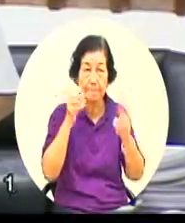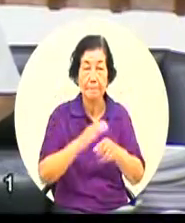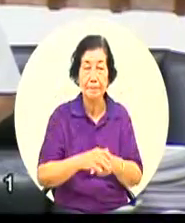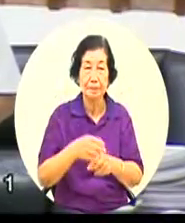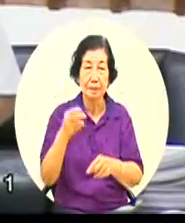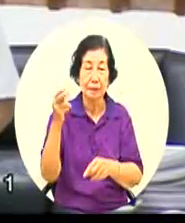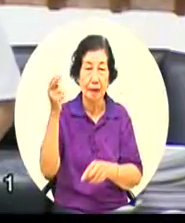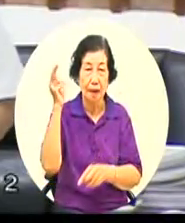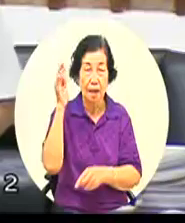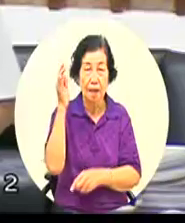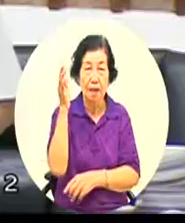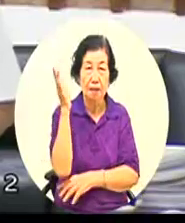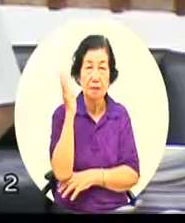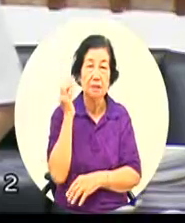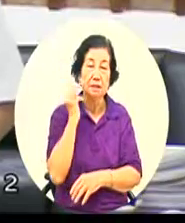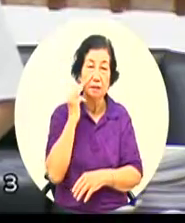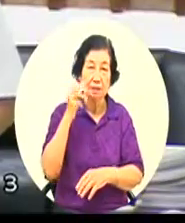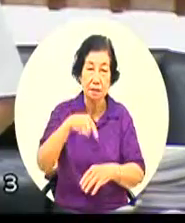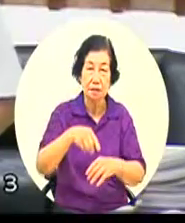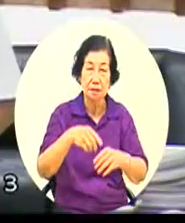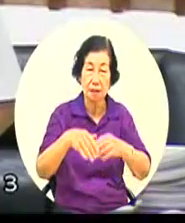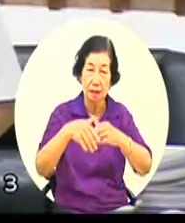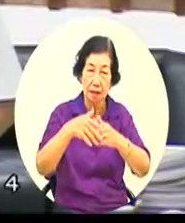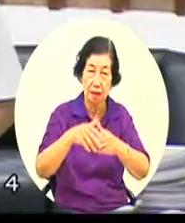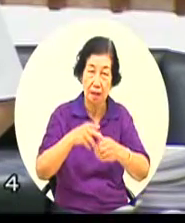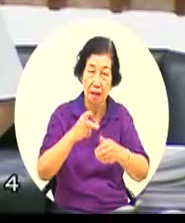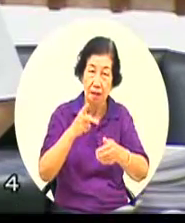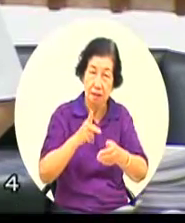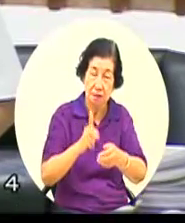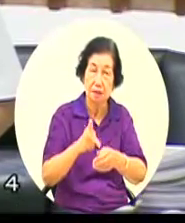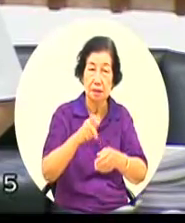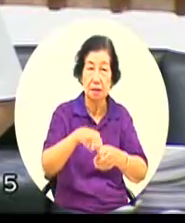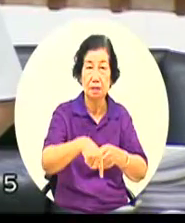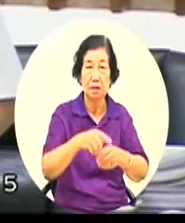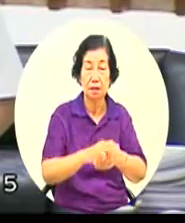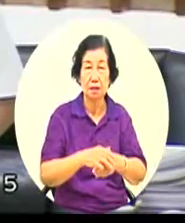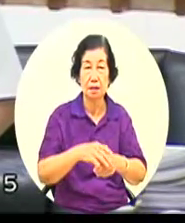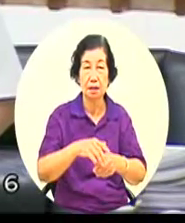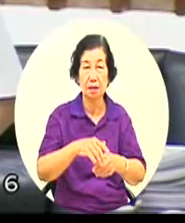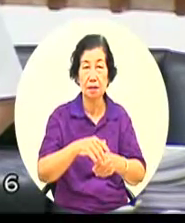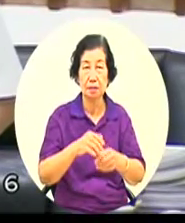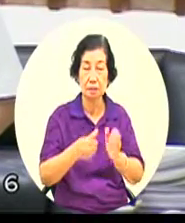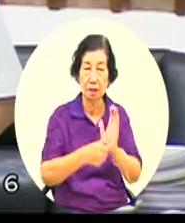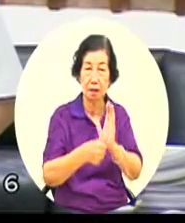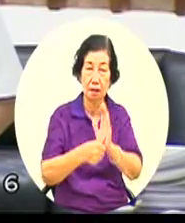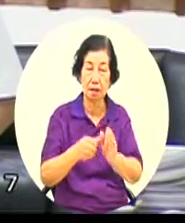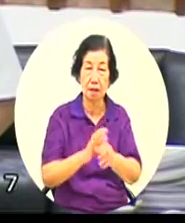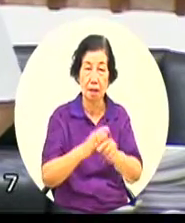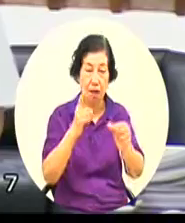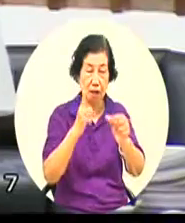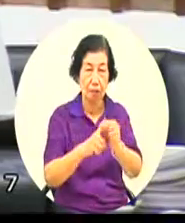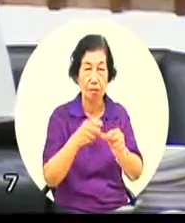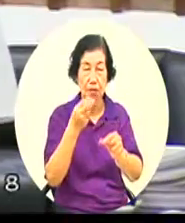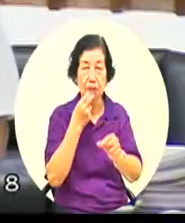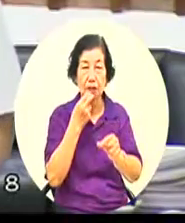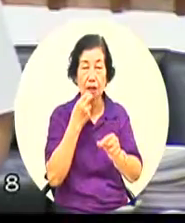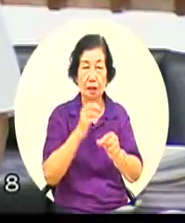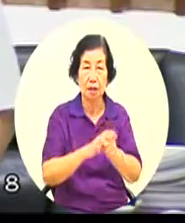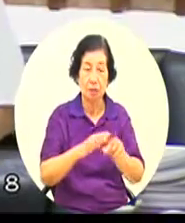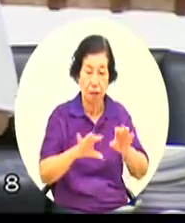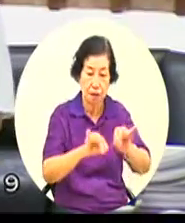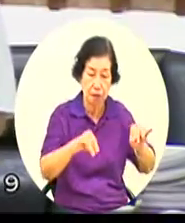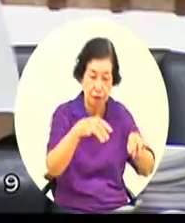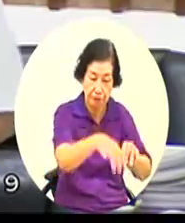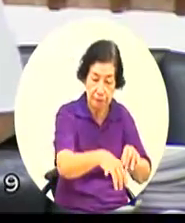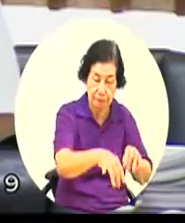陈纯文。那我看这个，每次看这个干什么呢？他在讲什么呢？中央与地方的分权，